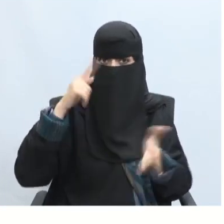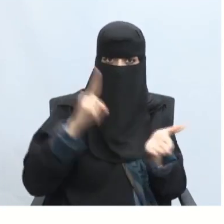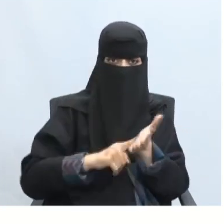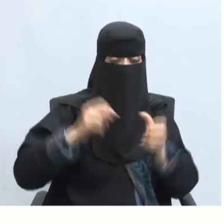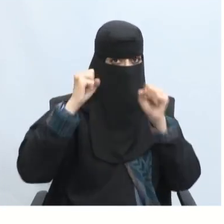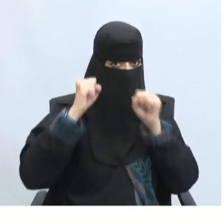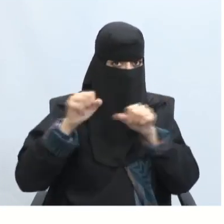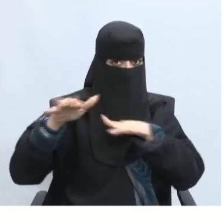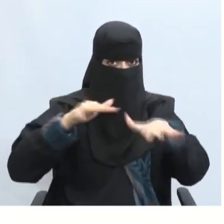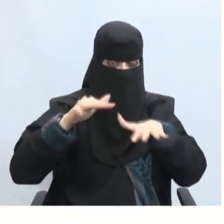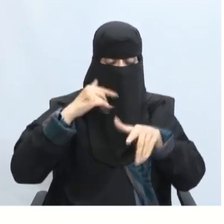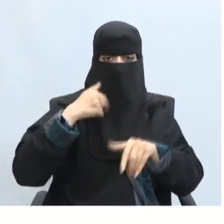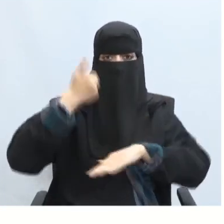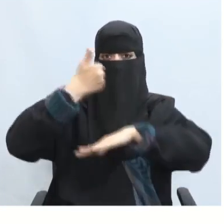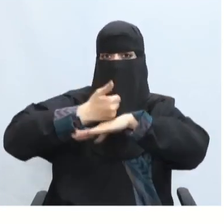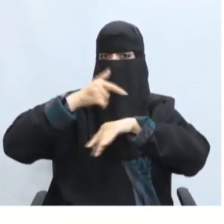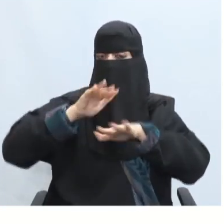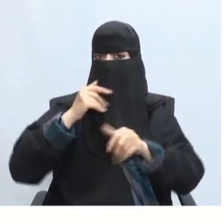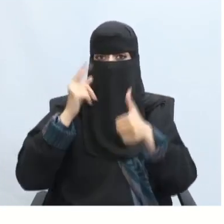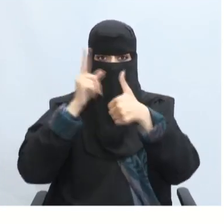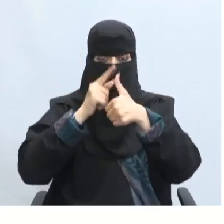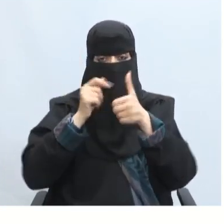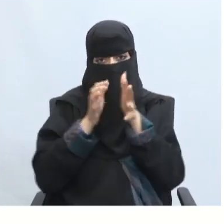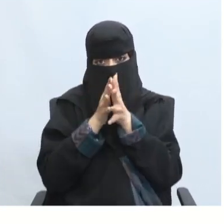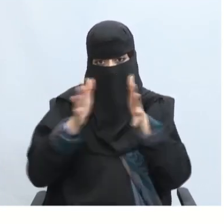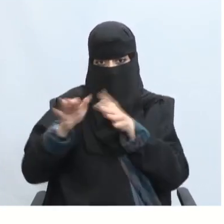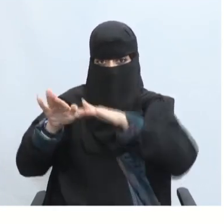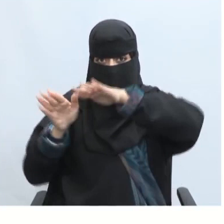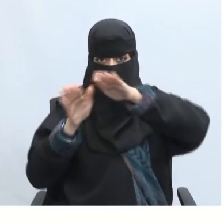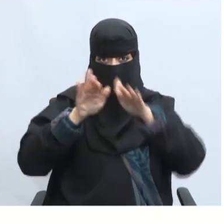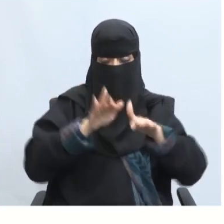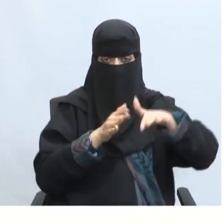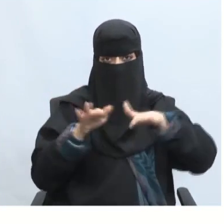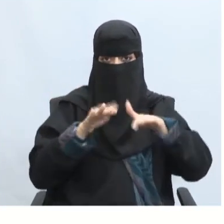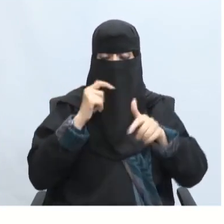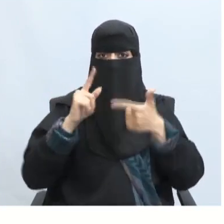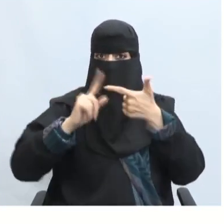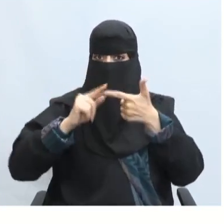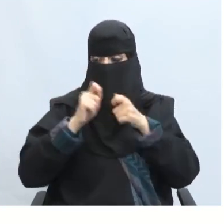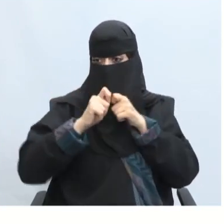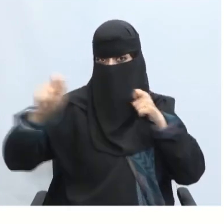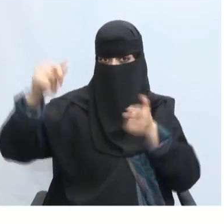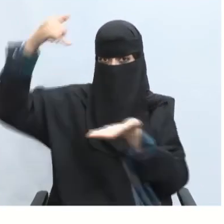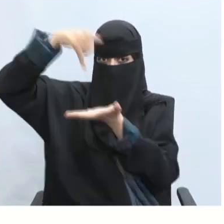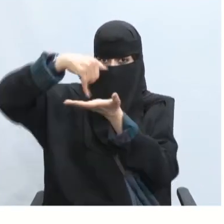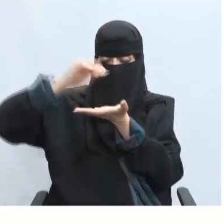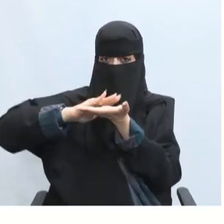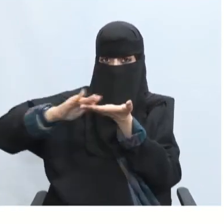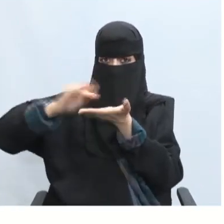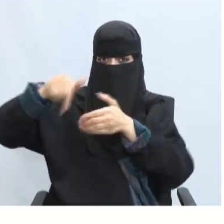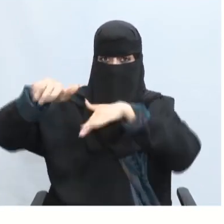شده الزلزال تعتمد على واحد سعه الامواج الزلزاليه اثنين البعد عن المركز السطحي